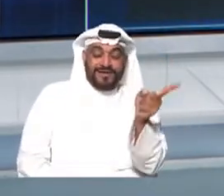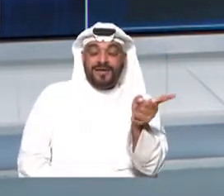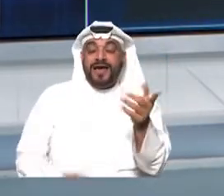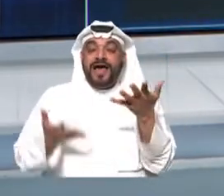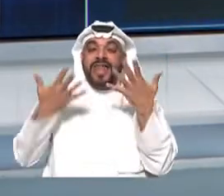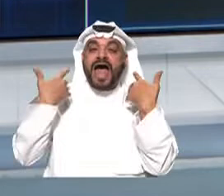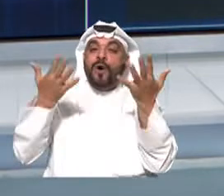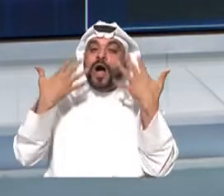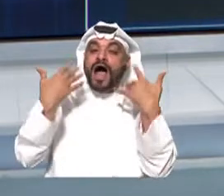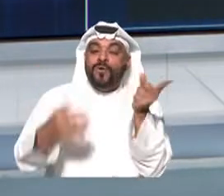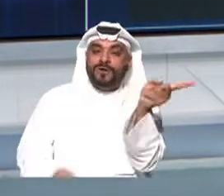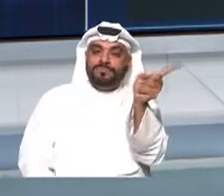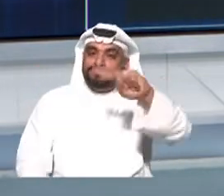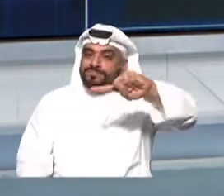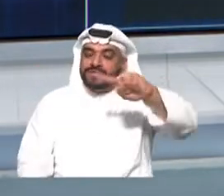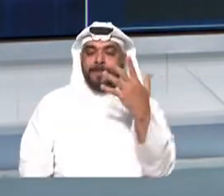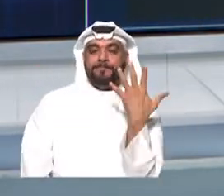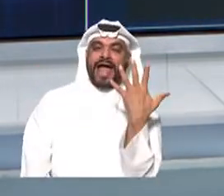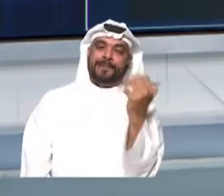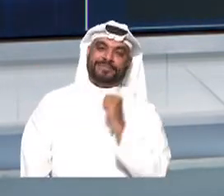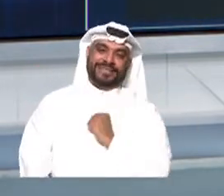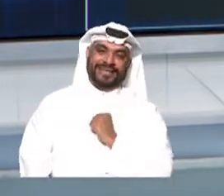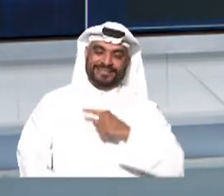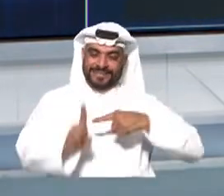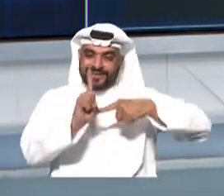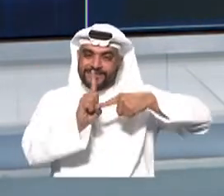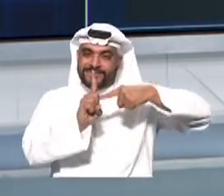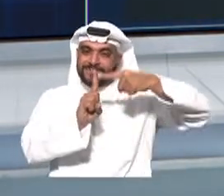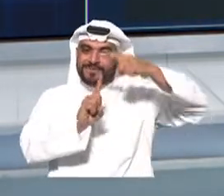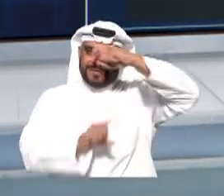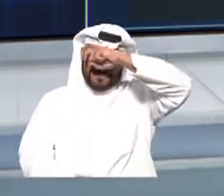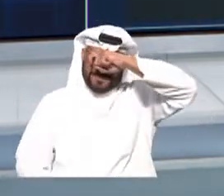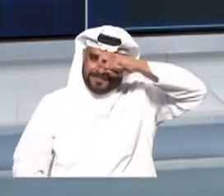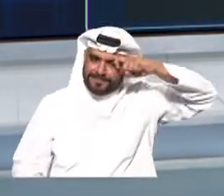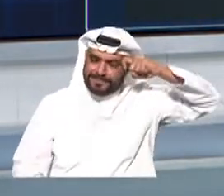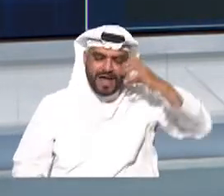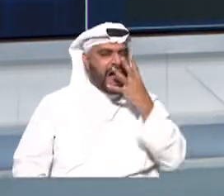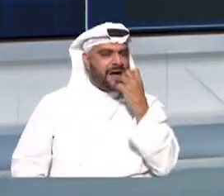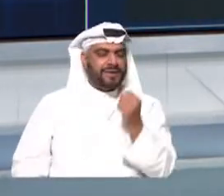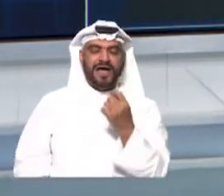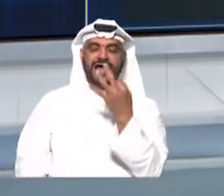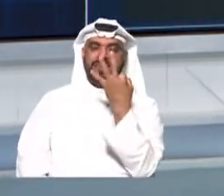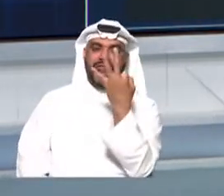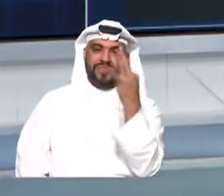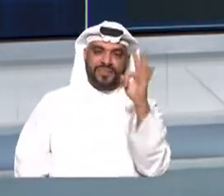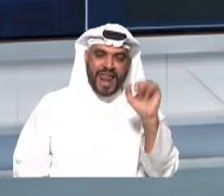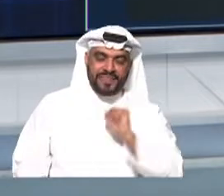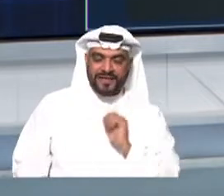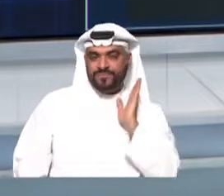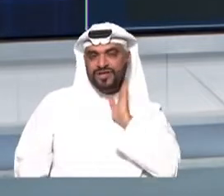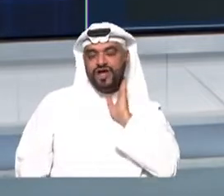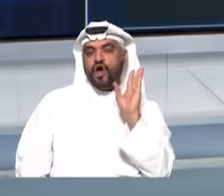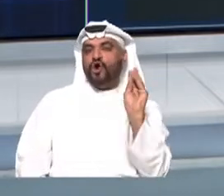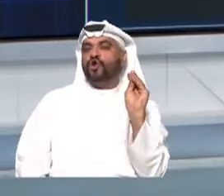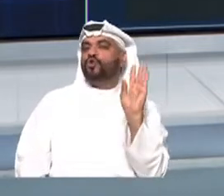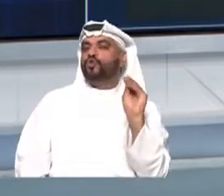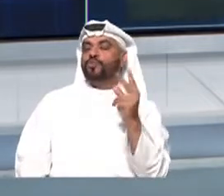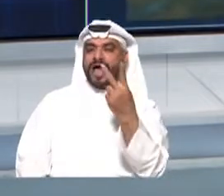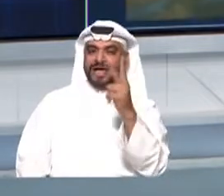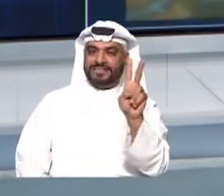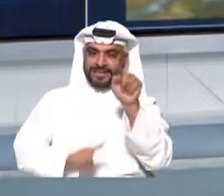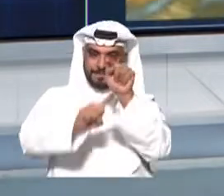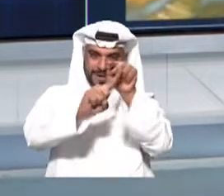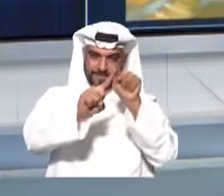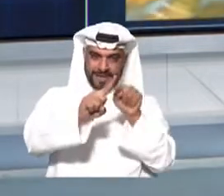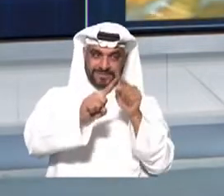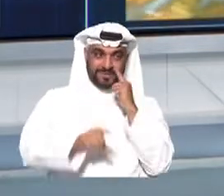في الساعة. درجة الحرارة الحالية 33 درجة مئوية، رطوبة نسبية متدنية 20%، أما الرؤية الأفقية جيدة